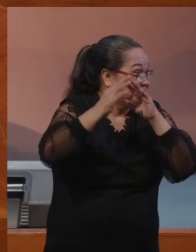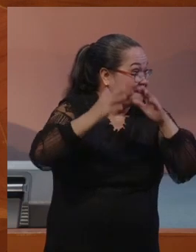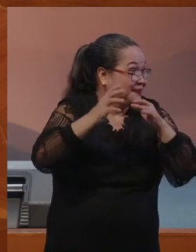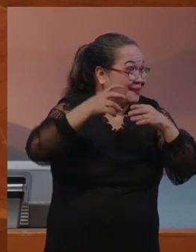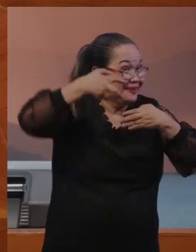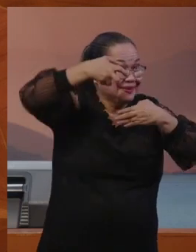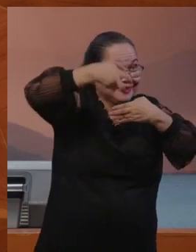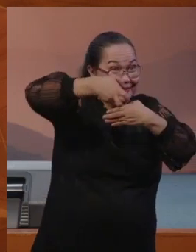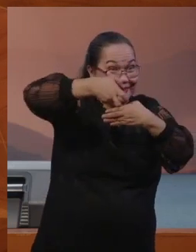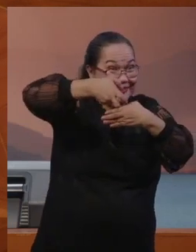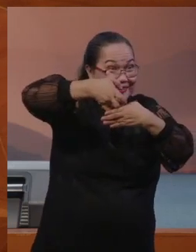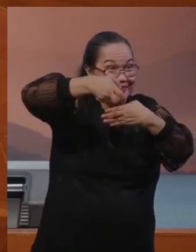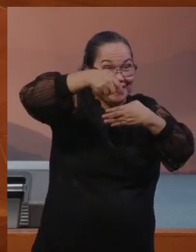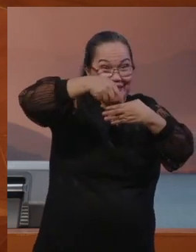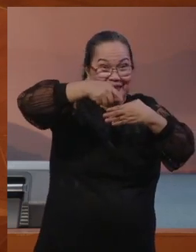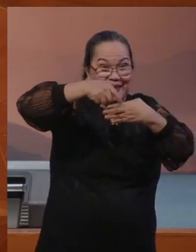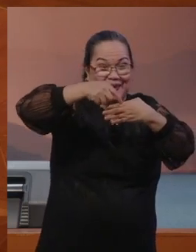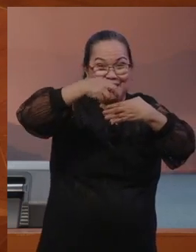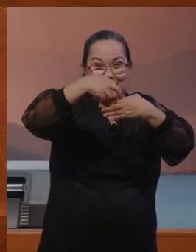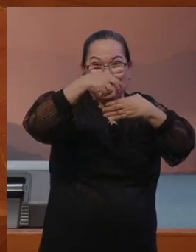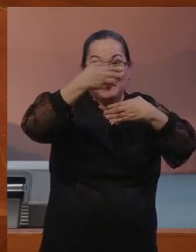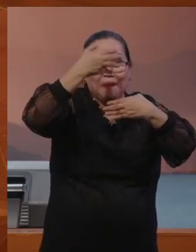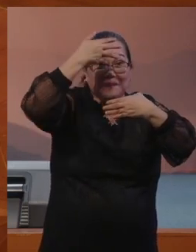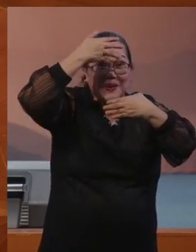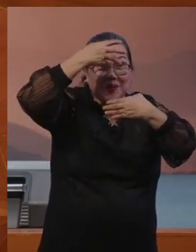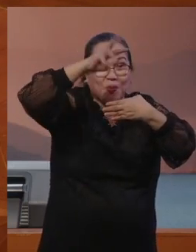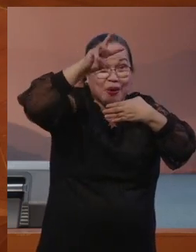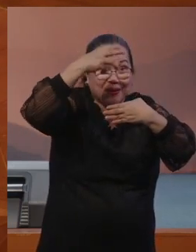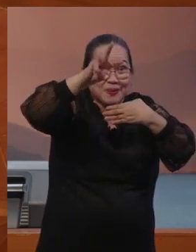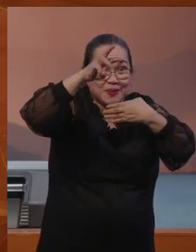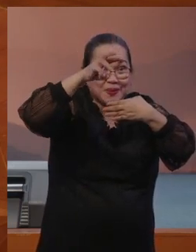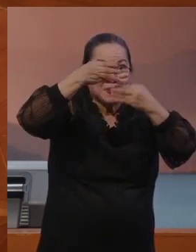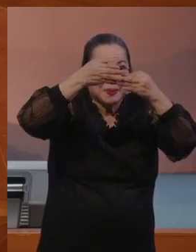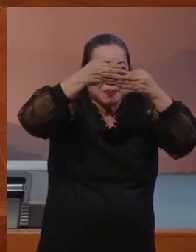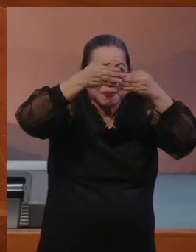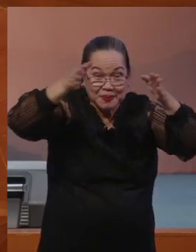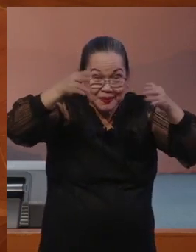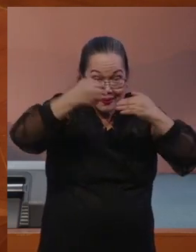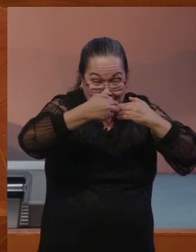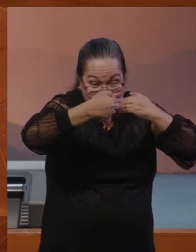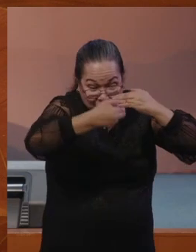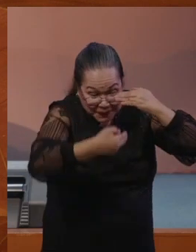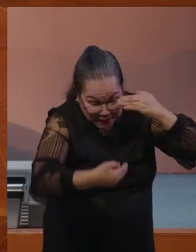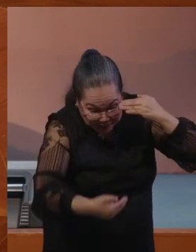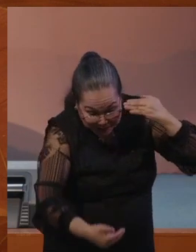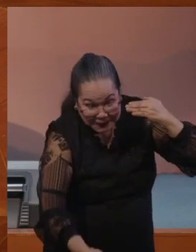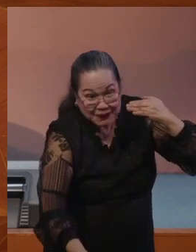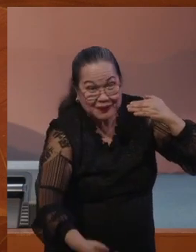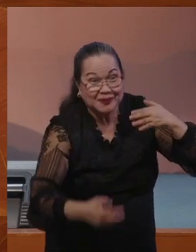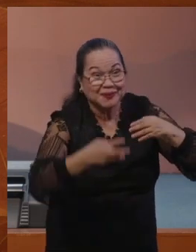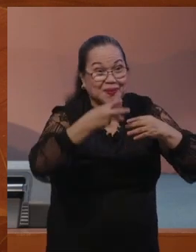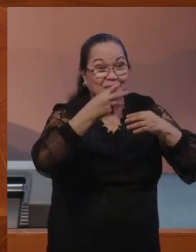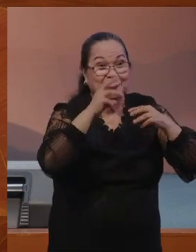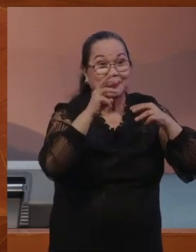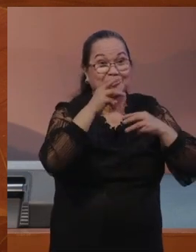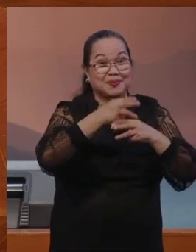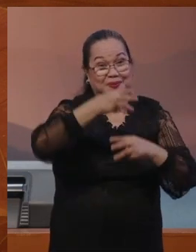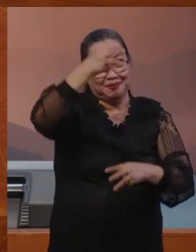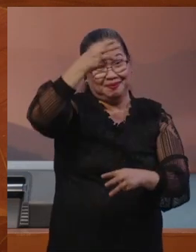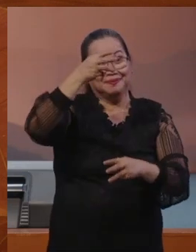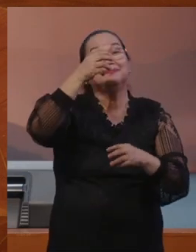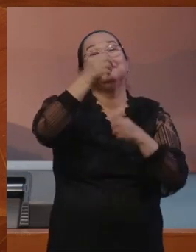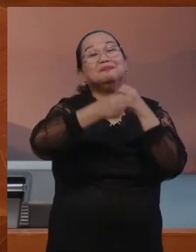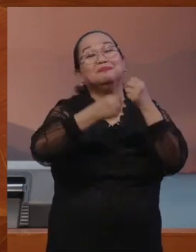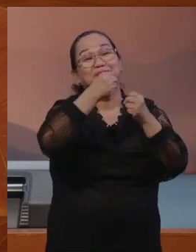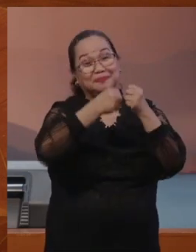po sa wall. Tapos ang bintana po ng bahay niya ay nasa dingding mismo ng wall. So may bintana po